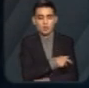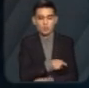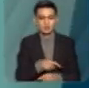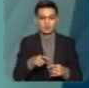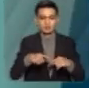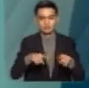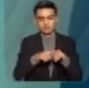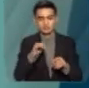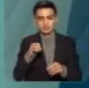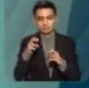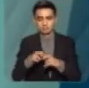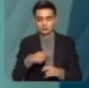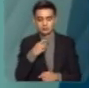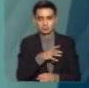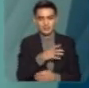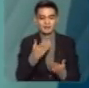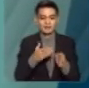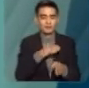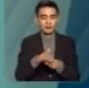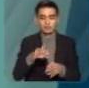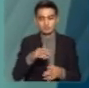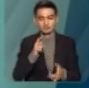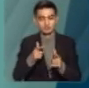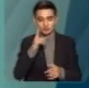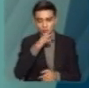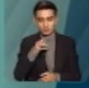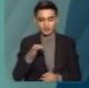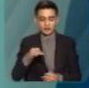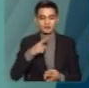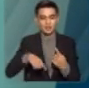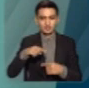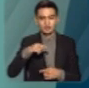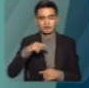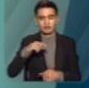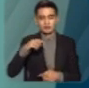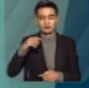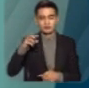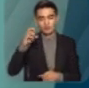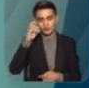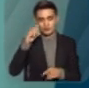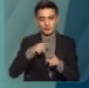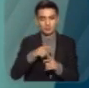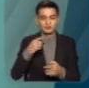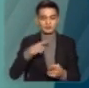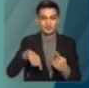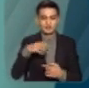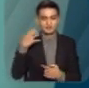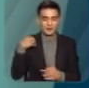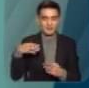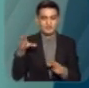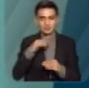құрғызу. Егер бұл талаптар шынымен орындалмаса, онда біздің билікке бірақ нәрсе қазіргі